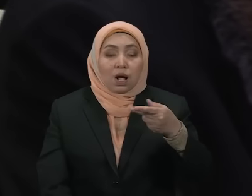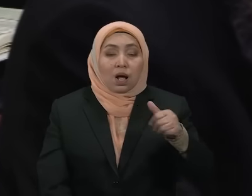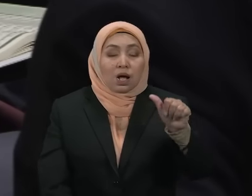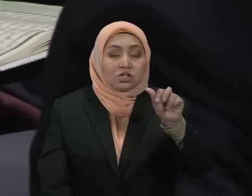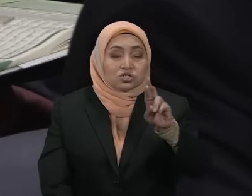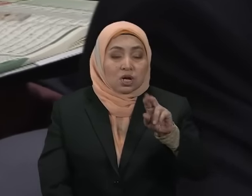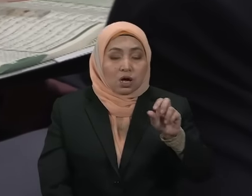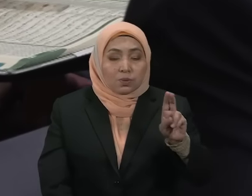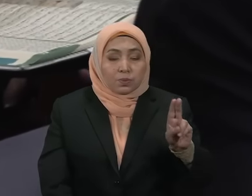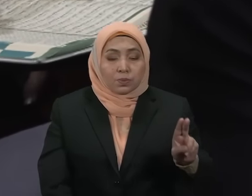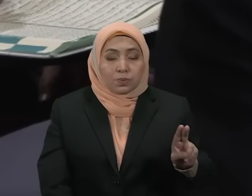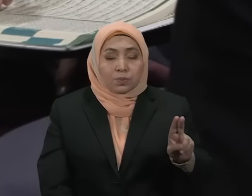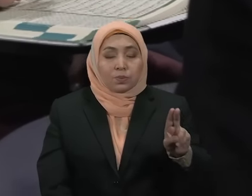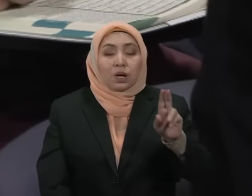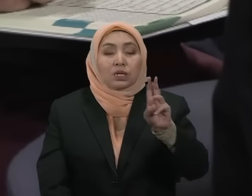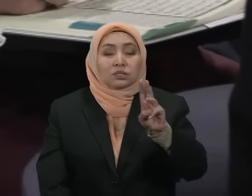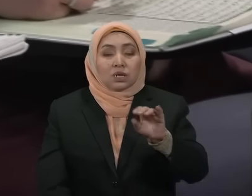وَهَاجَرُوا